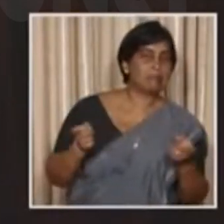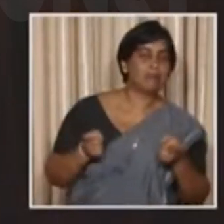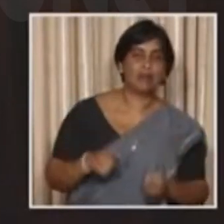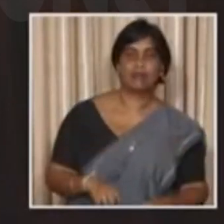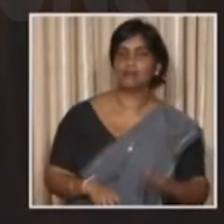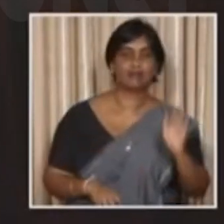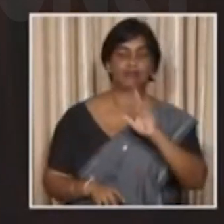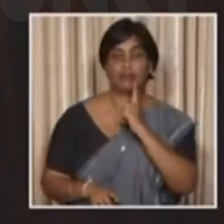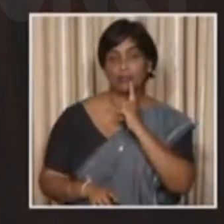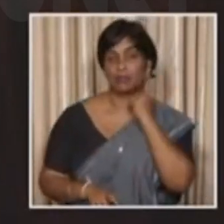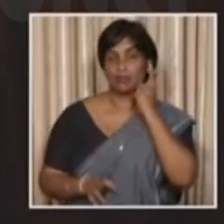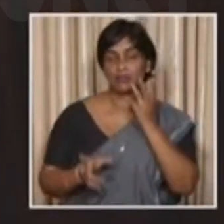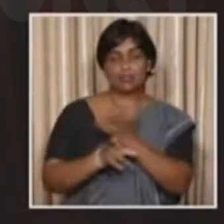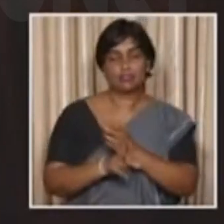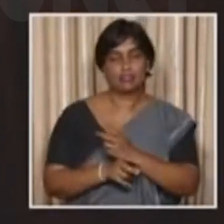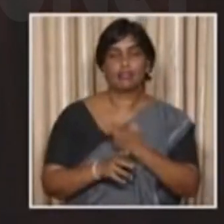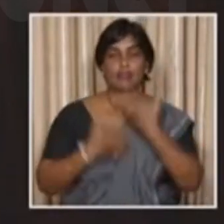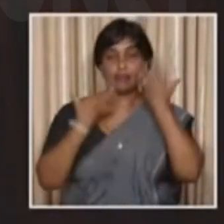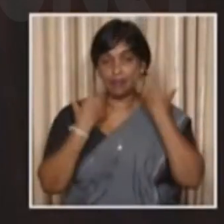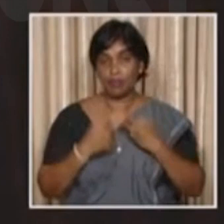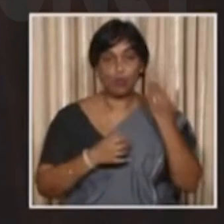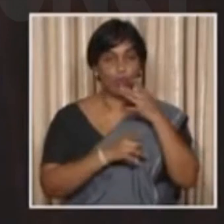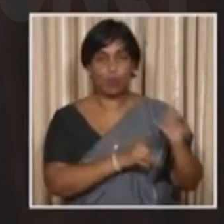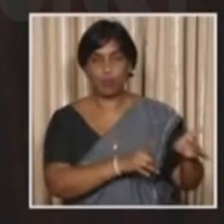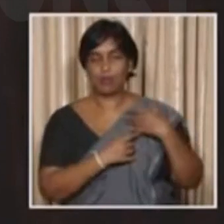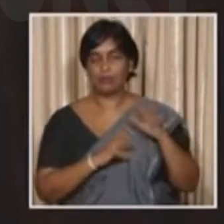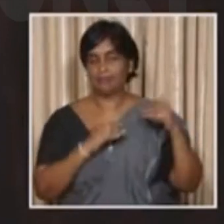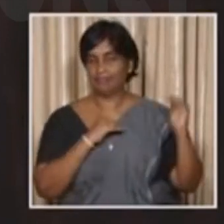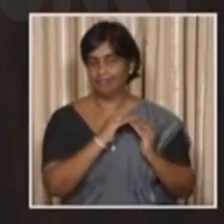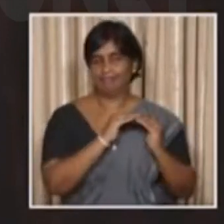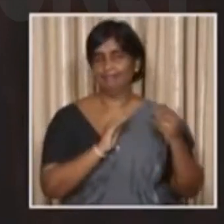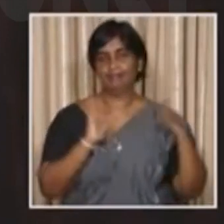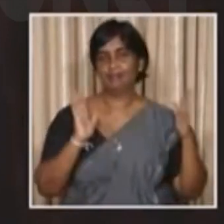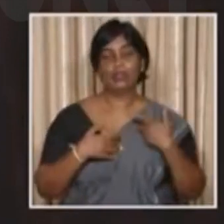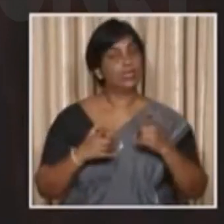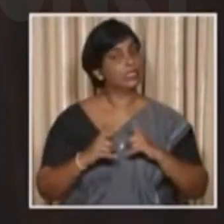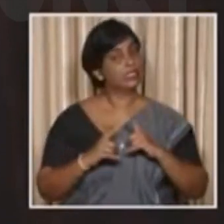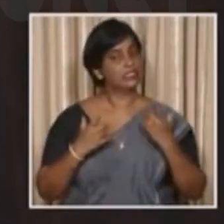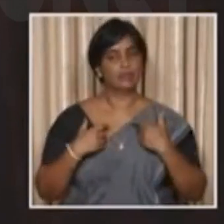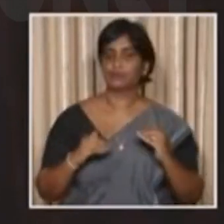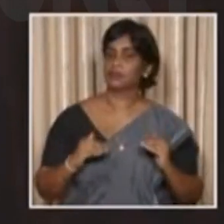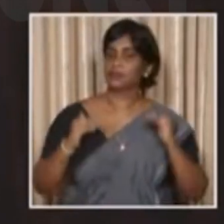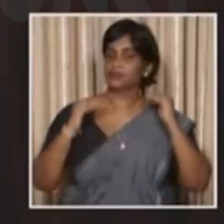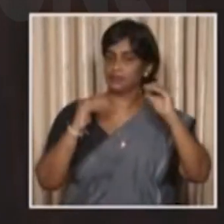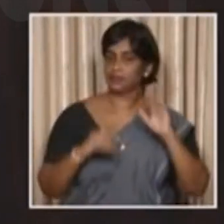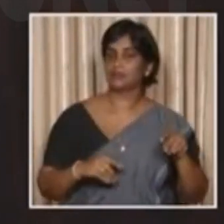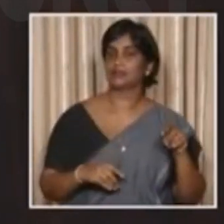කාරණේ නුවණක්කාර සිංහයා ඌරාගේ මට්ටමට වැටෙන්න තිබ්බ අකමැත්තයි අපේ ජීවිත ගොඩනගා ගන්න